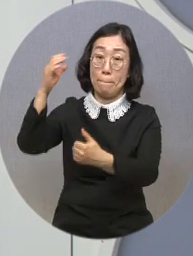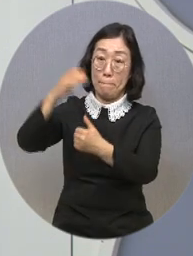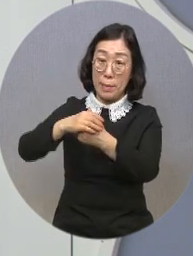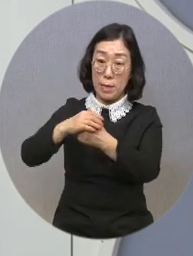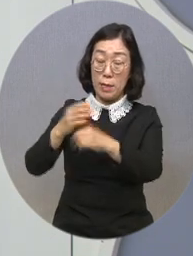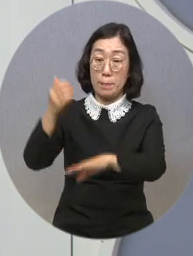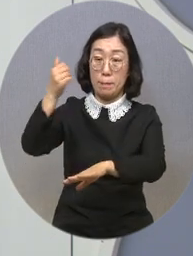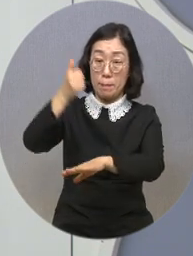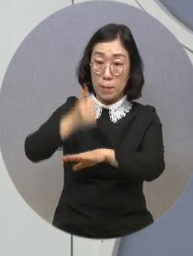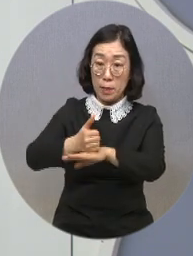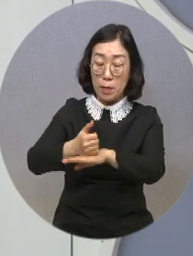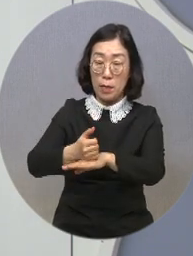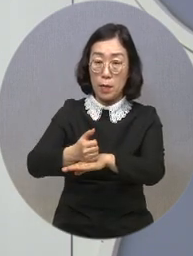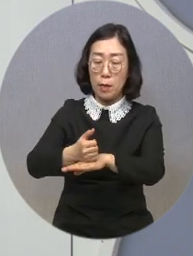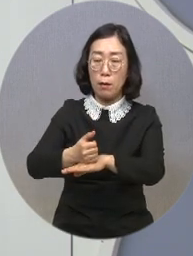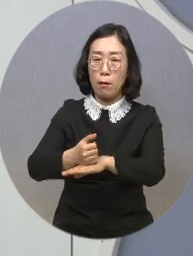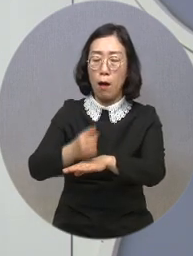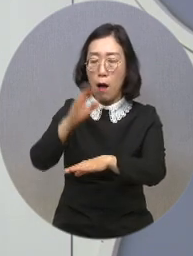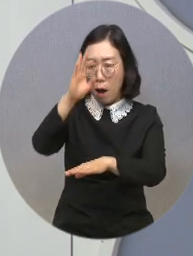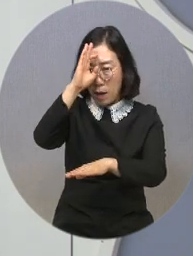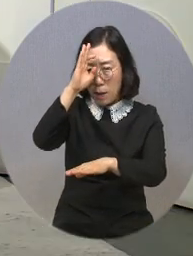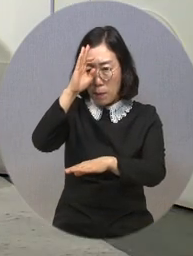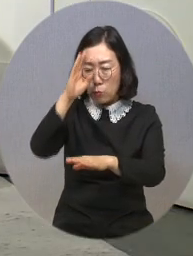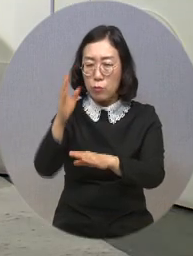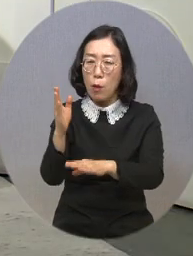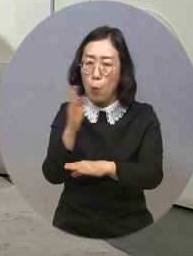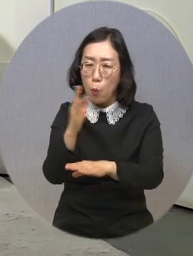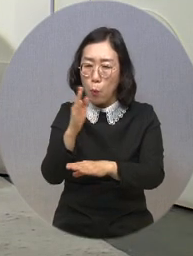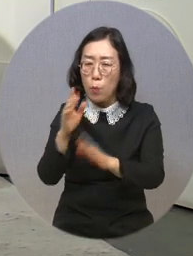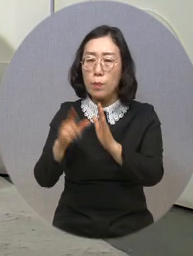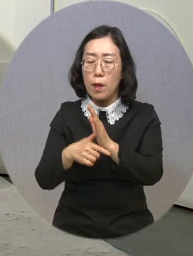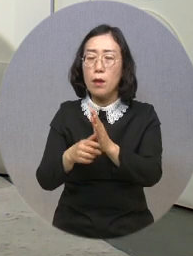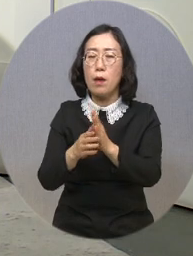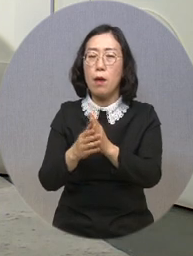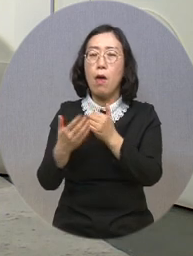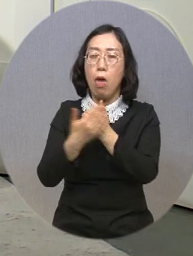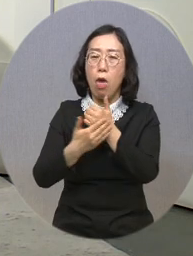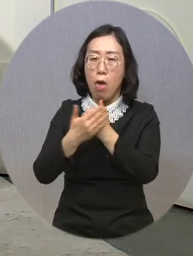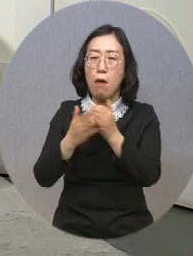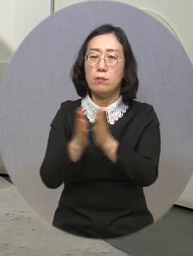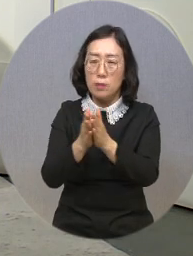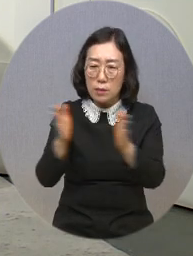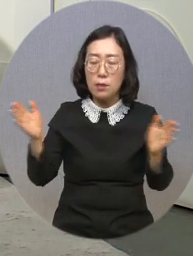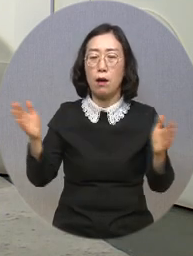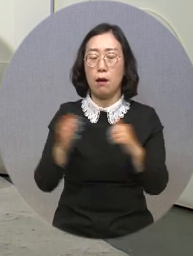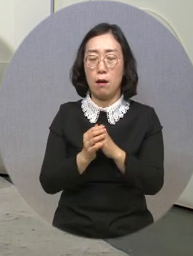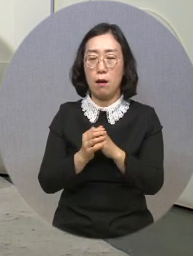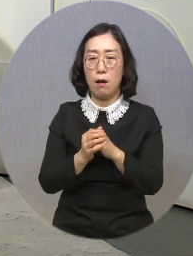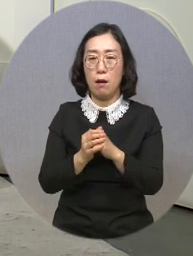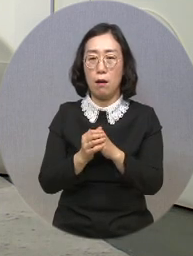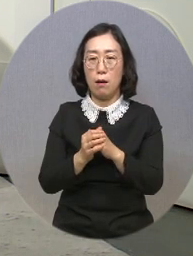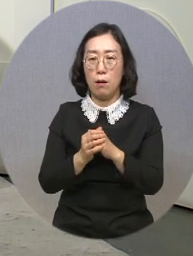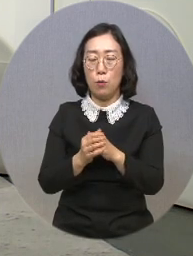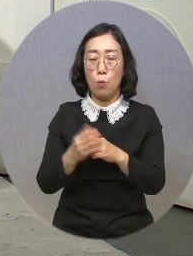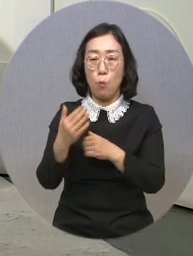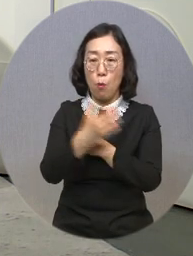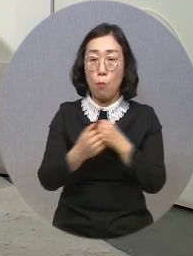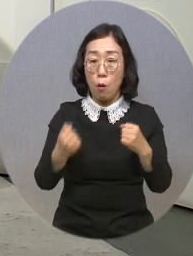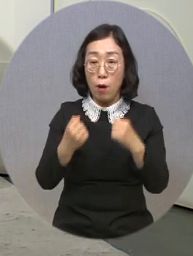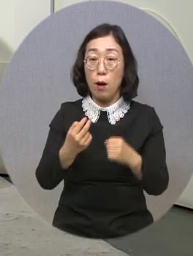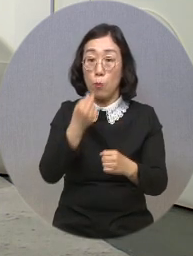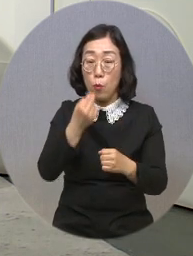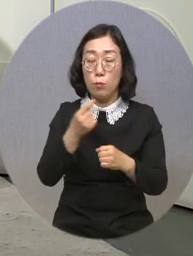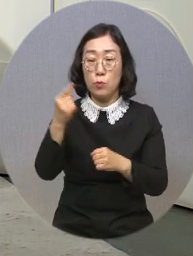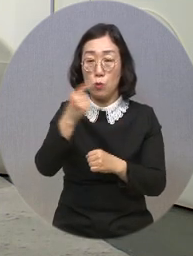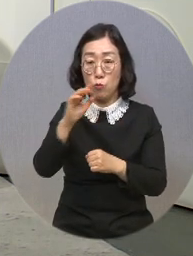IMF 된 그때부터 시작이 되고 또 건강 97년 이후에 그리고 건강보험도